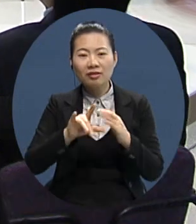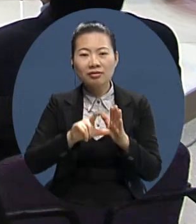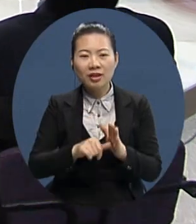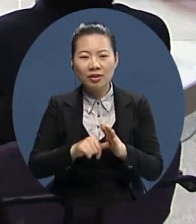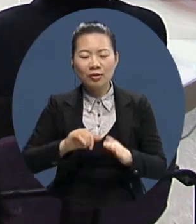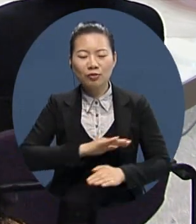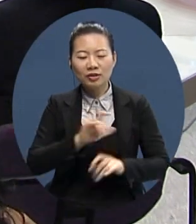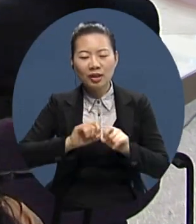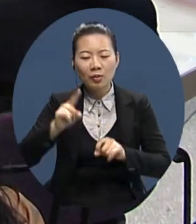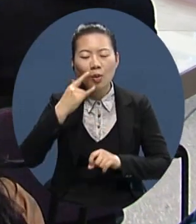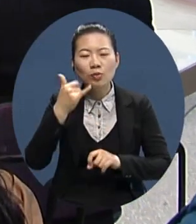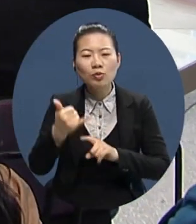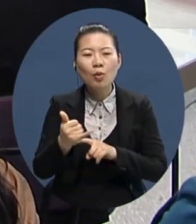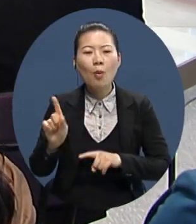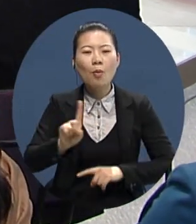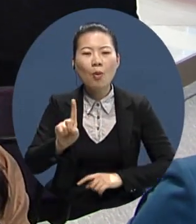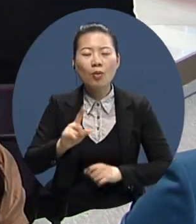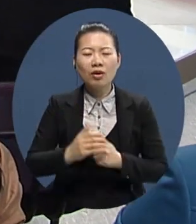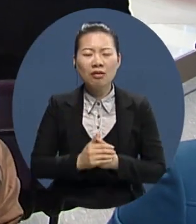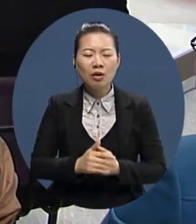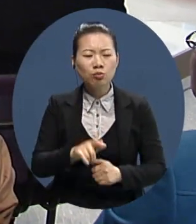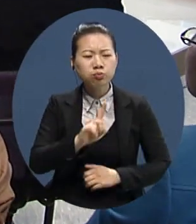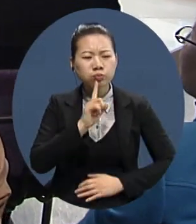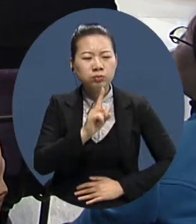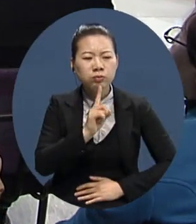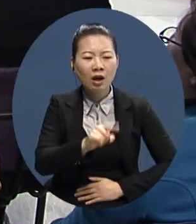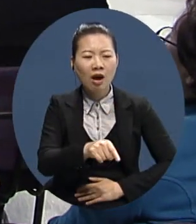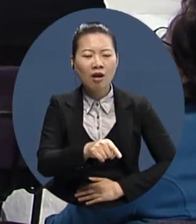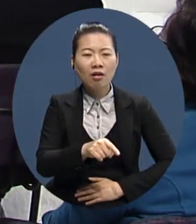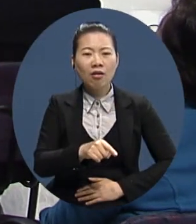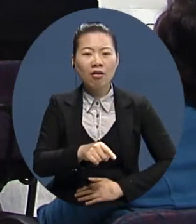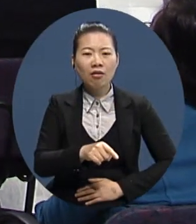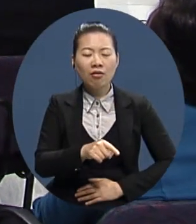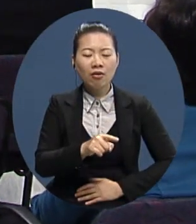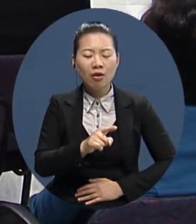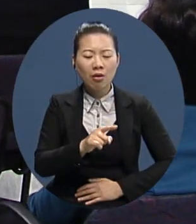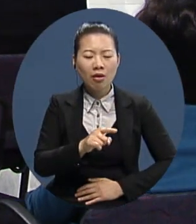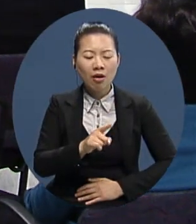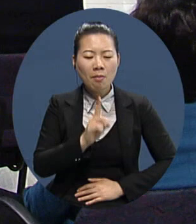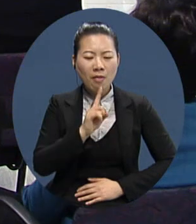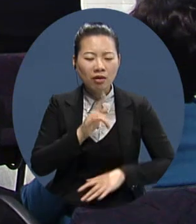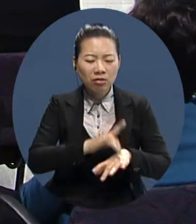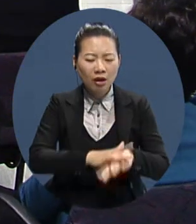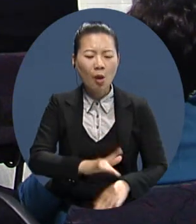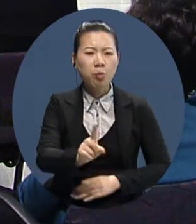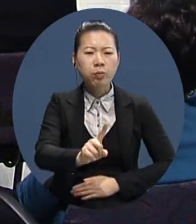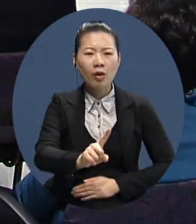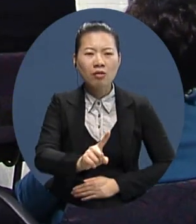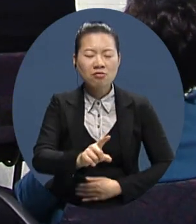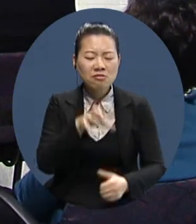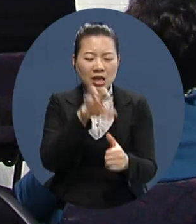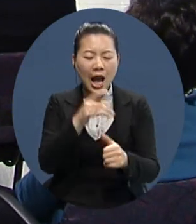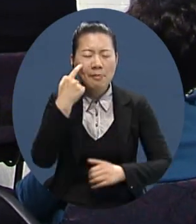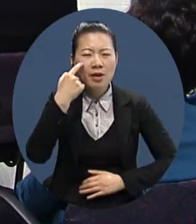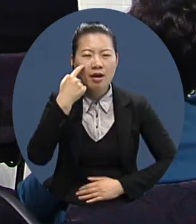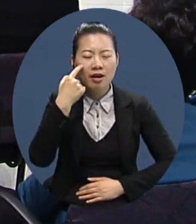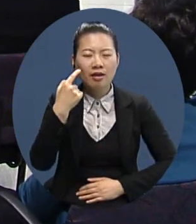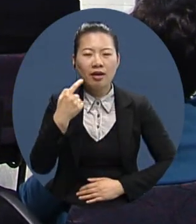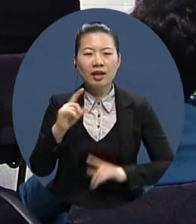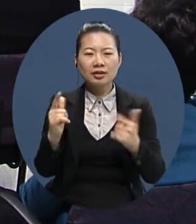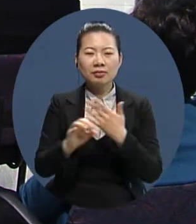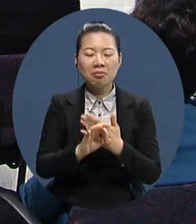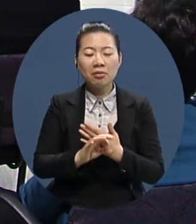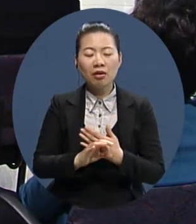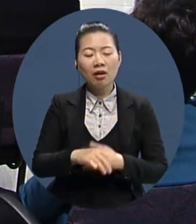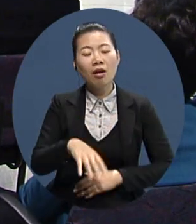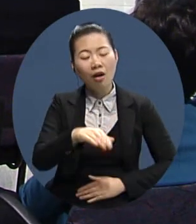때 우리들 부모들은 흔히 어떻게 말하냐면 너 그거 무슨 소리야? 그래요, 어? 맞아. 너 그거 말버릇이 뭐야? 너혼좀 놔볼래? 라든가 아니면